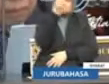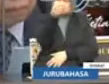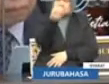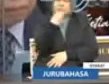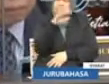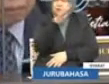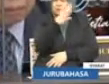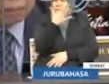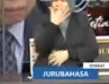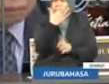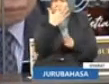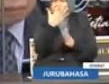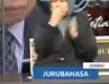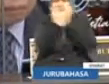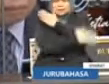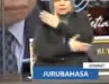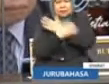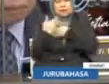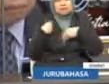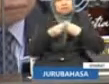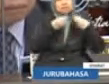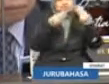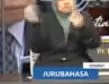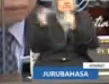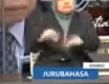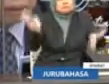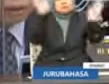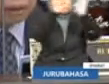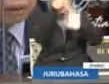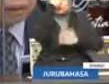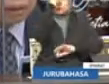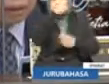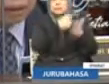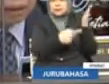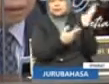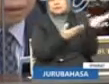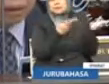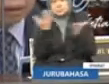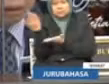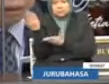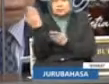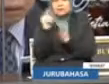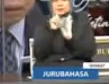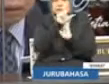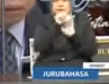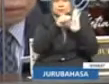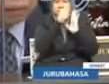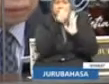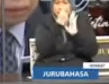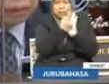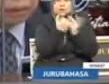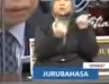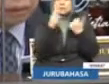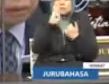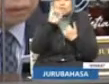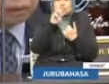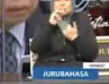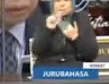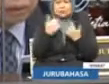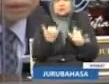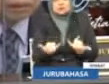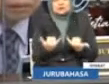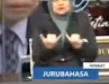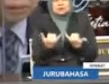saya diamkan lebih 15 negara yang lain diberi juga keutamaan untuk membawa mungkin di Srilanka dan Diploma sekarang